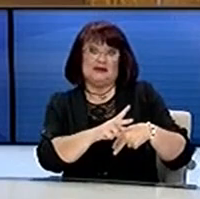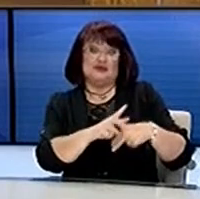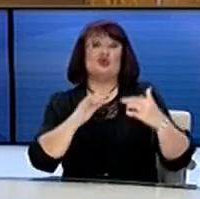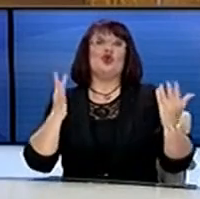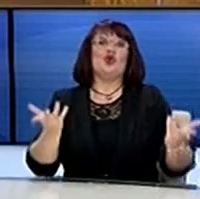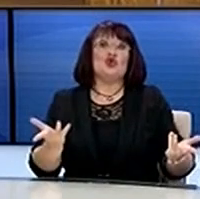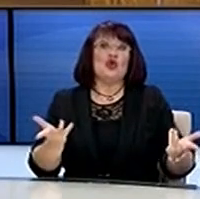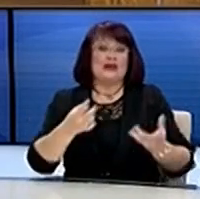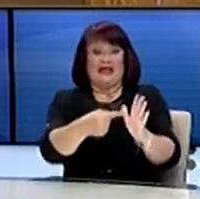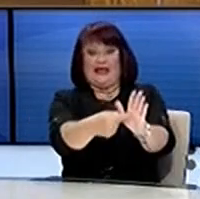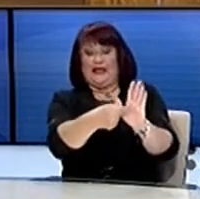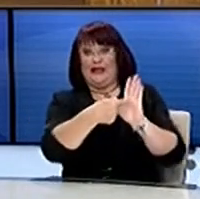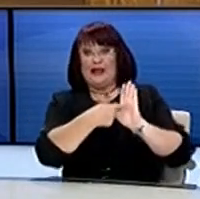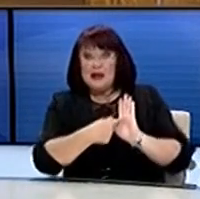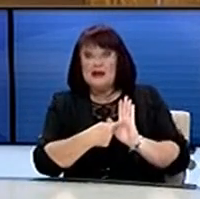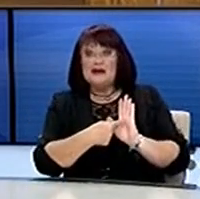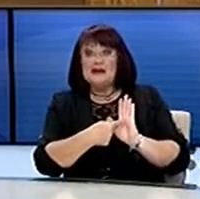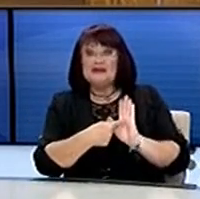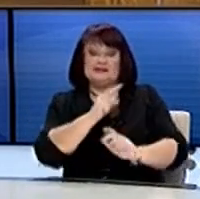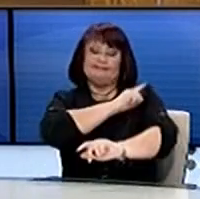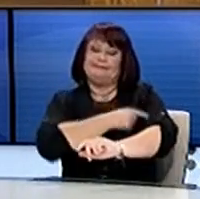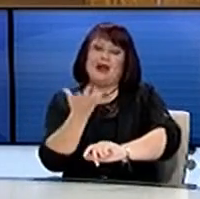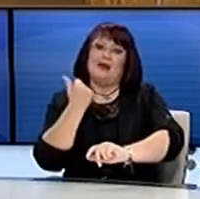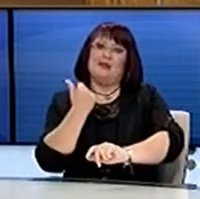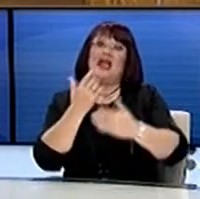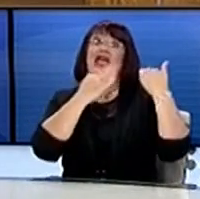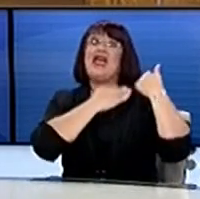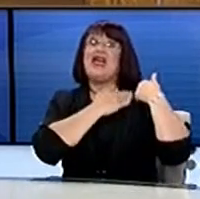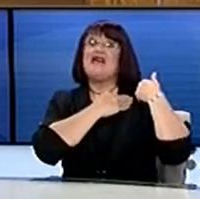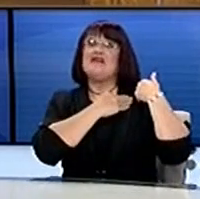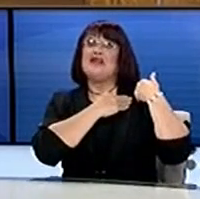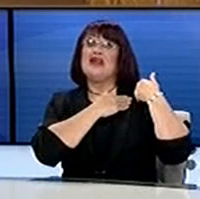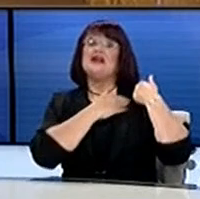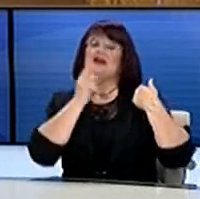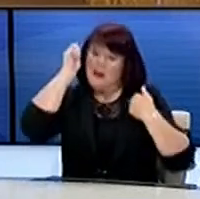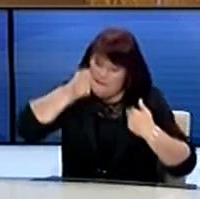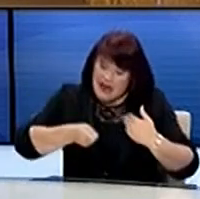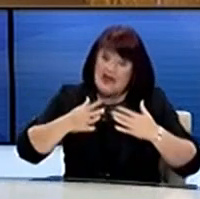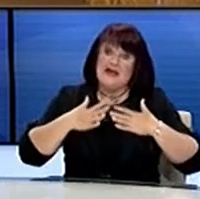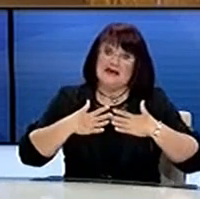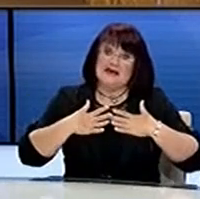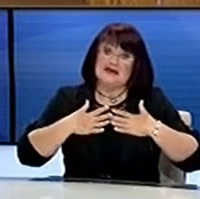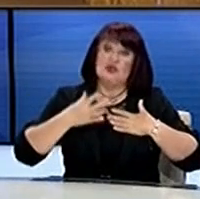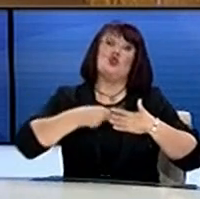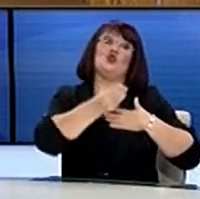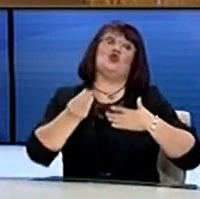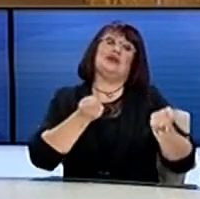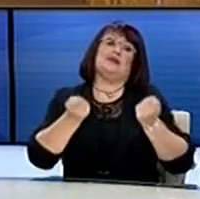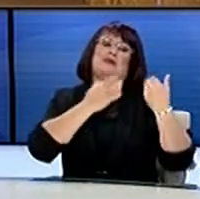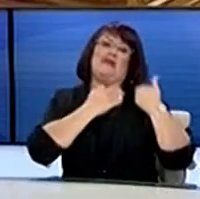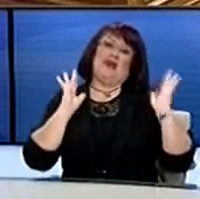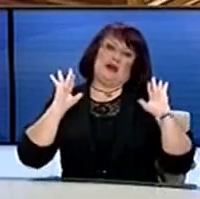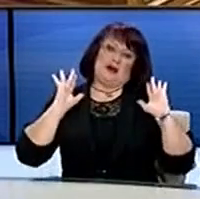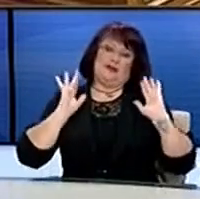τόσο κραυγάζετε ότι δεν είστε ικανός την ευθύνη ούτε να την αναγνωρίσετε, αλλά ούτε και να τη διαχειριστείτε.